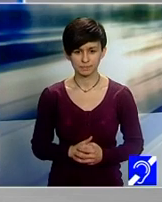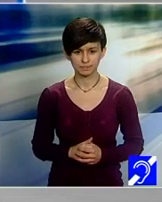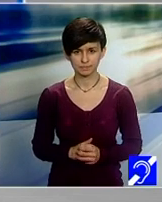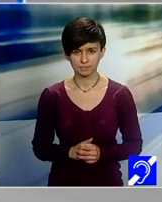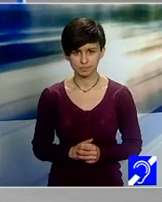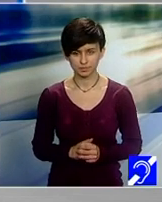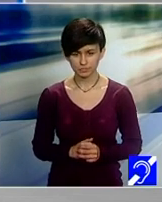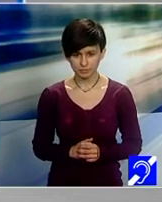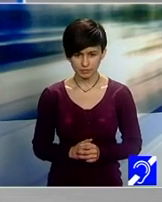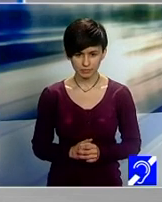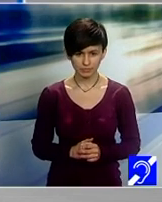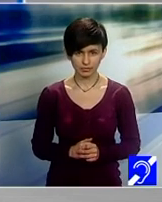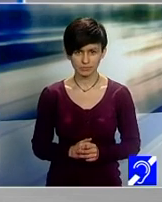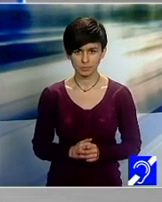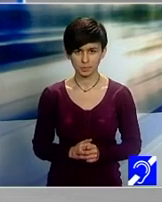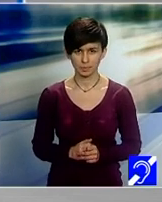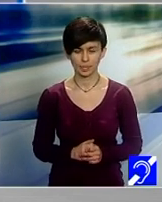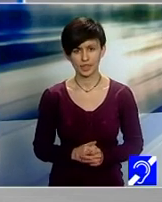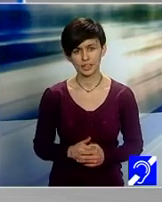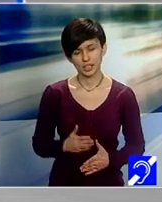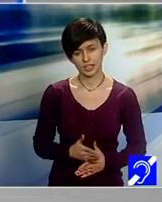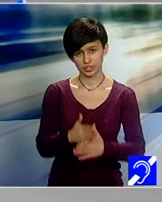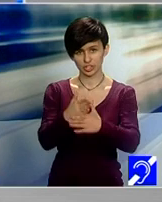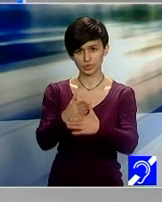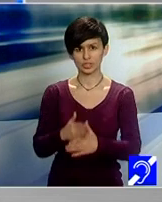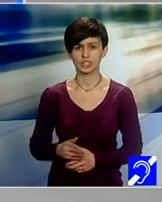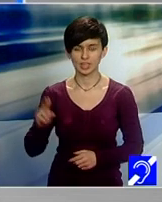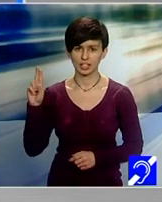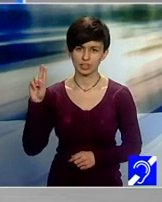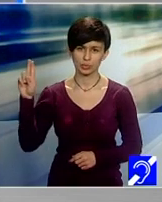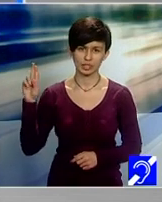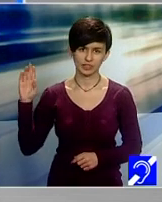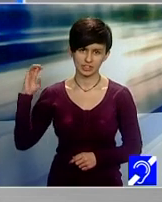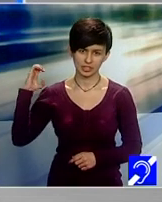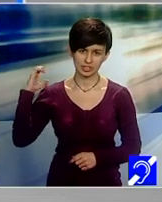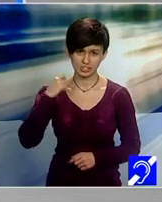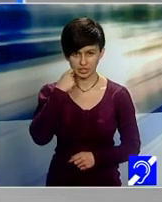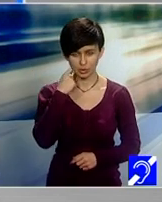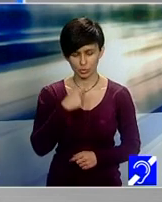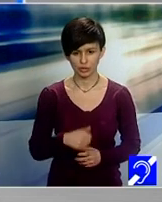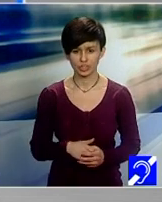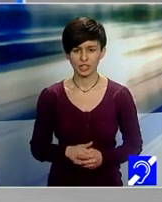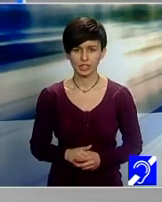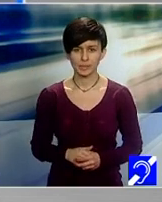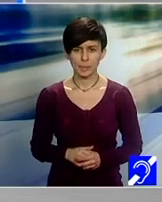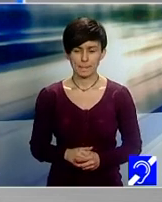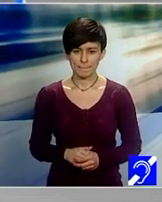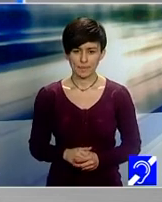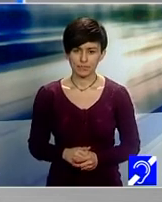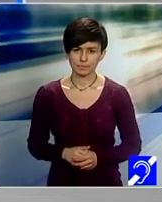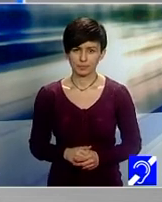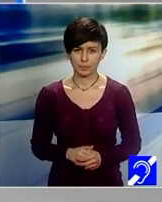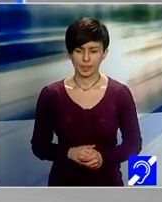susține Universitatea are un pic de anatemă, de un pic de golănaș, un pic de... Din păcate.